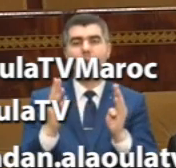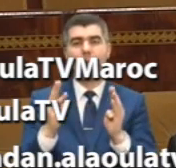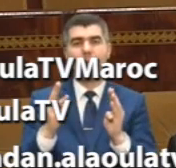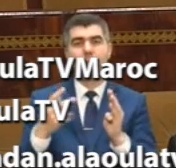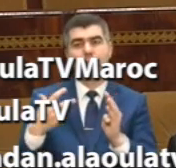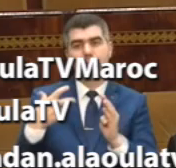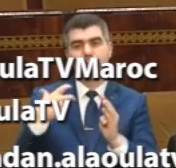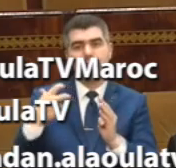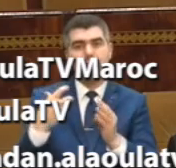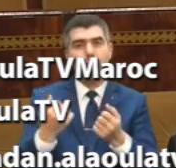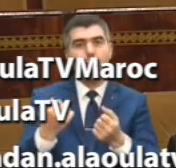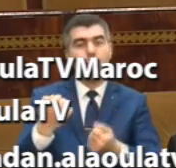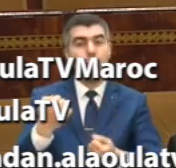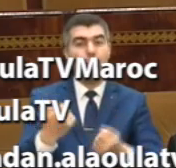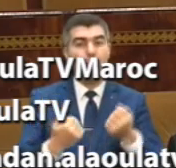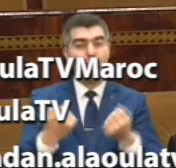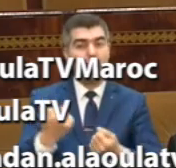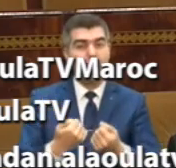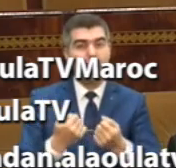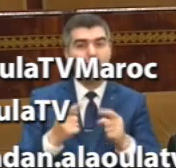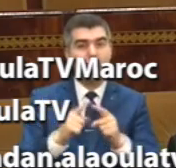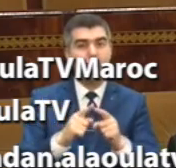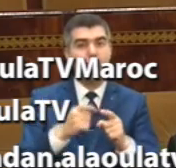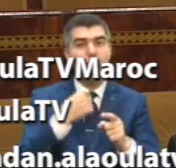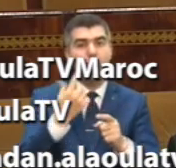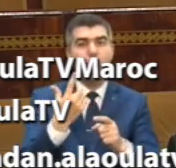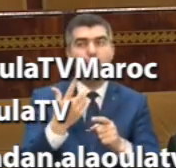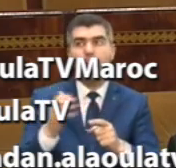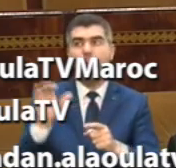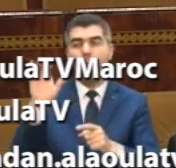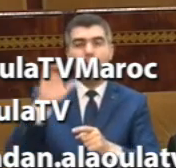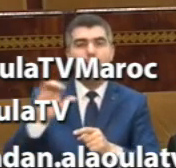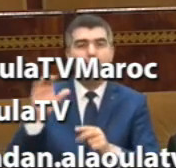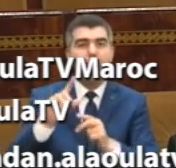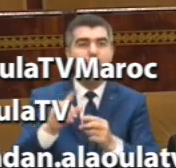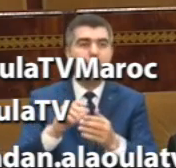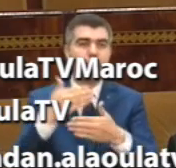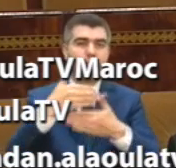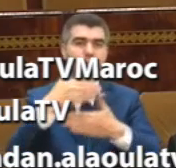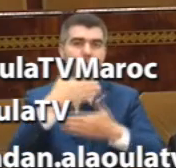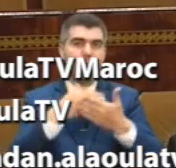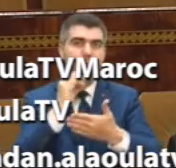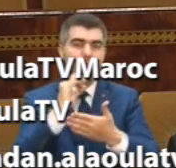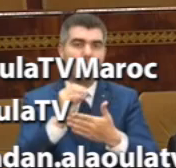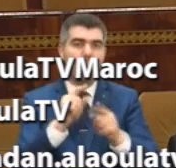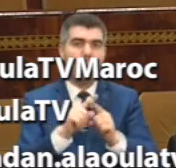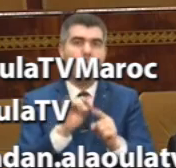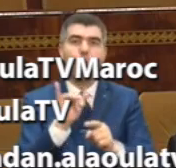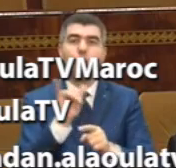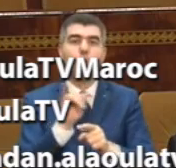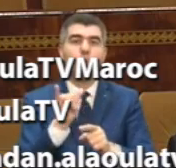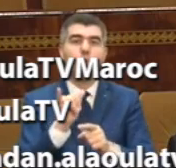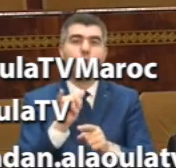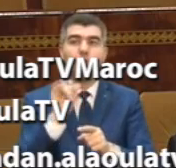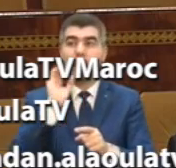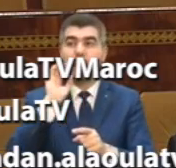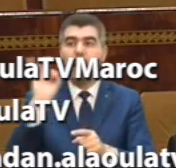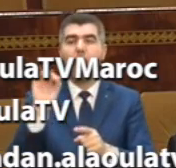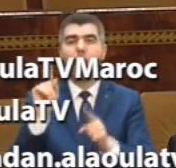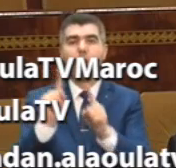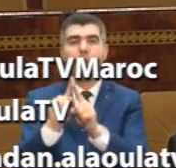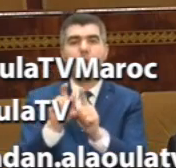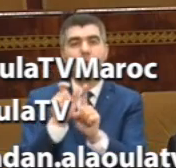بالملايين وعنده إقامة في الخارج والداخل فقط نفعلوا هذا المبدا من اين لك